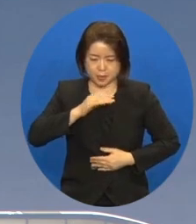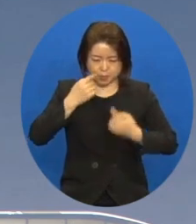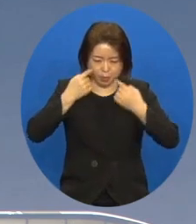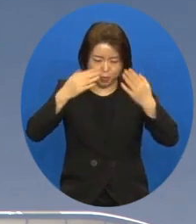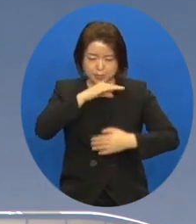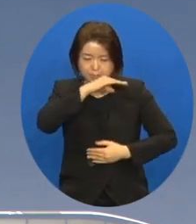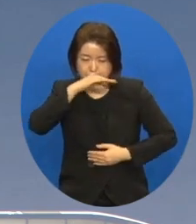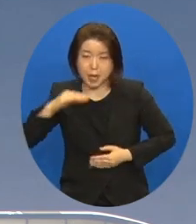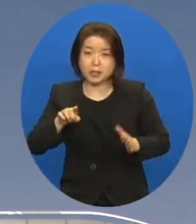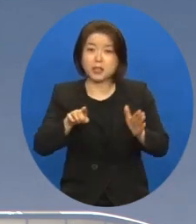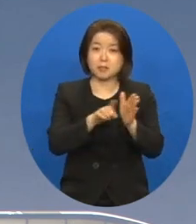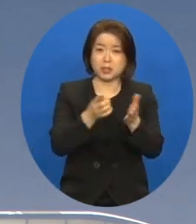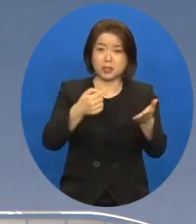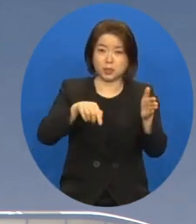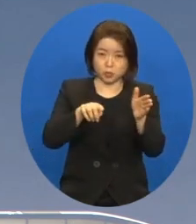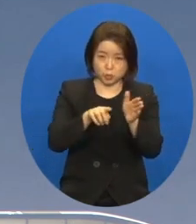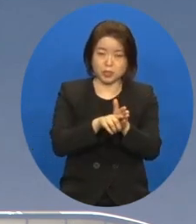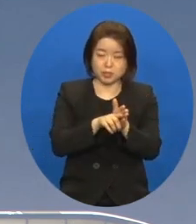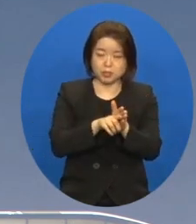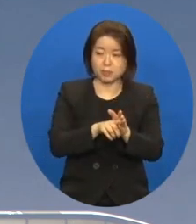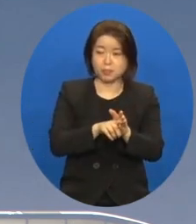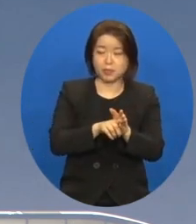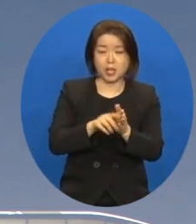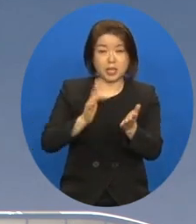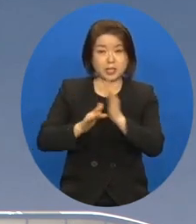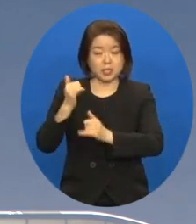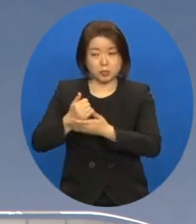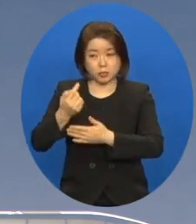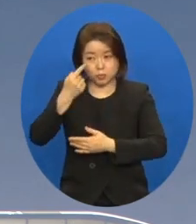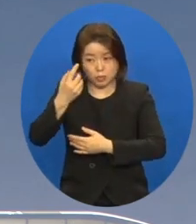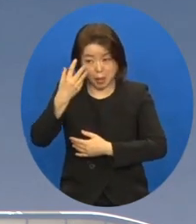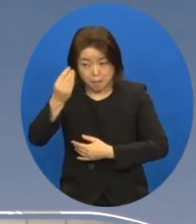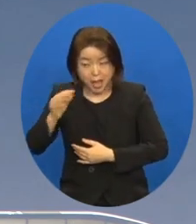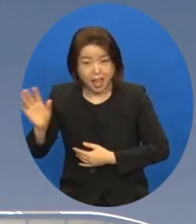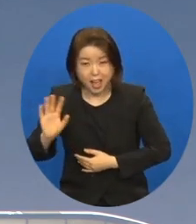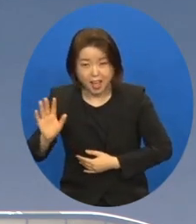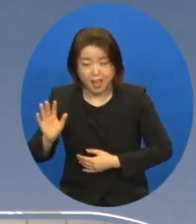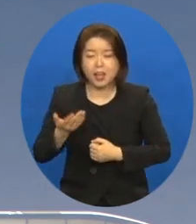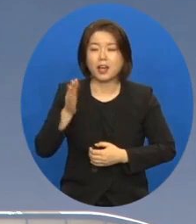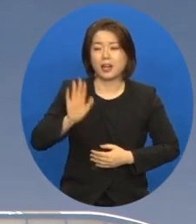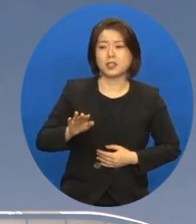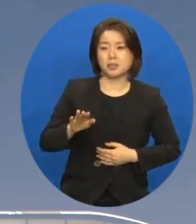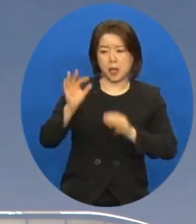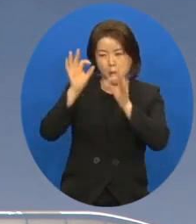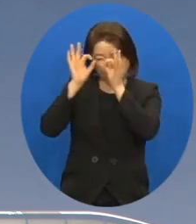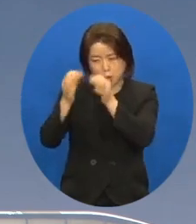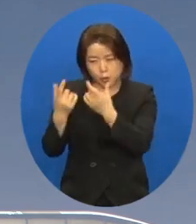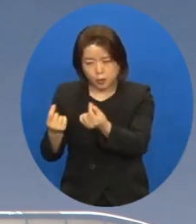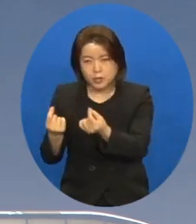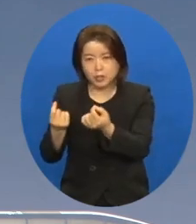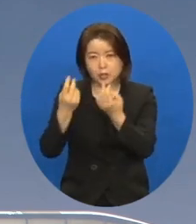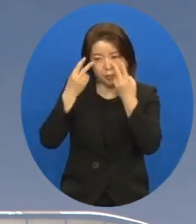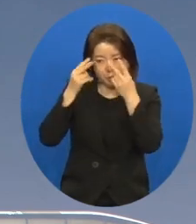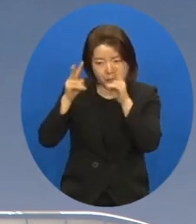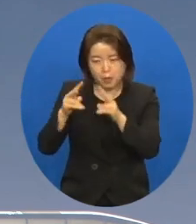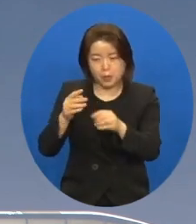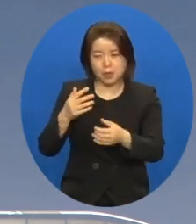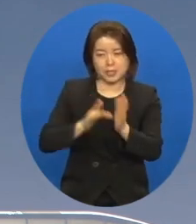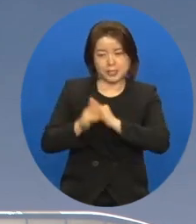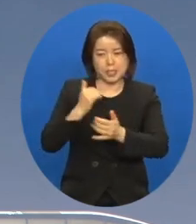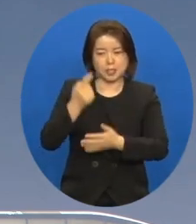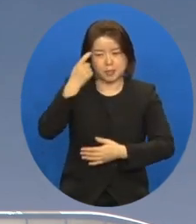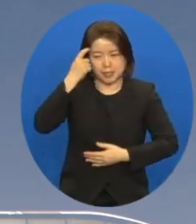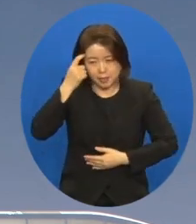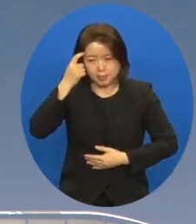이유는 눈에 보이지 않으시지만 보이는 분처럼 바라보아지도록 항상 주님을 의식하고 사는